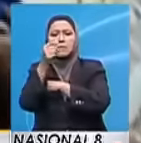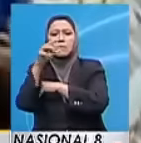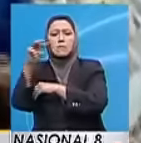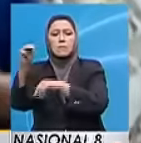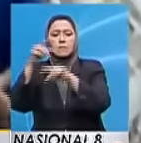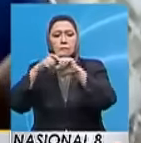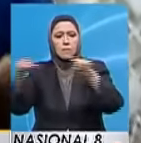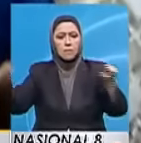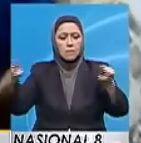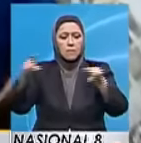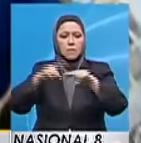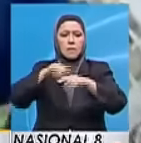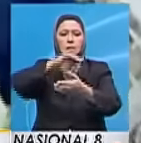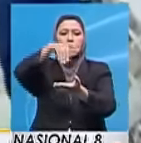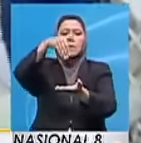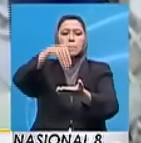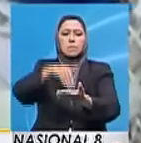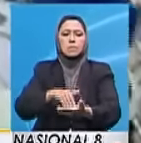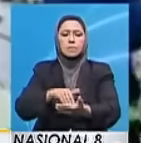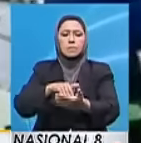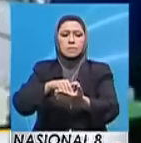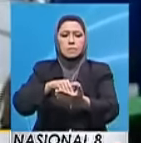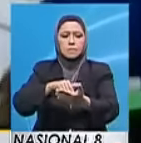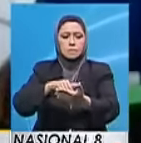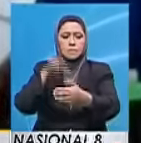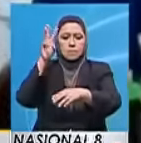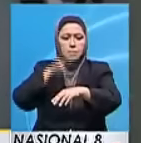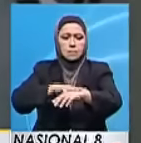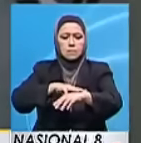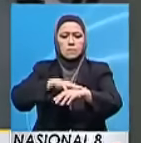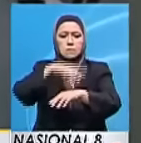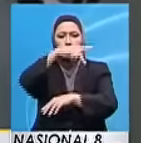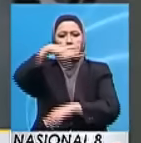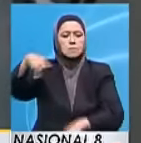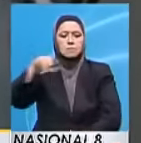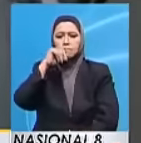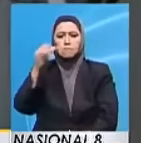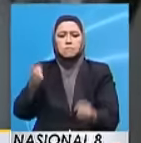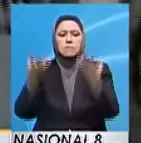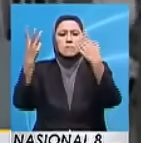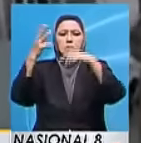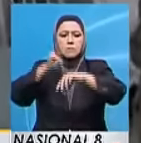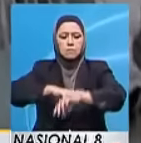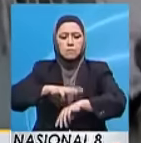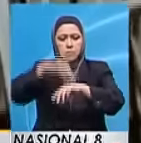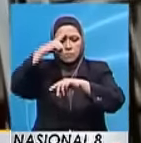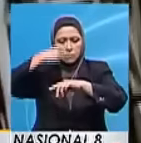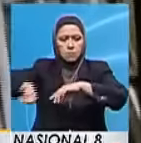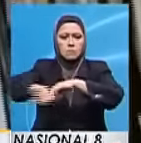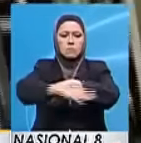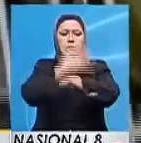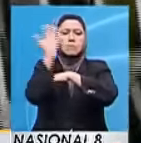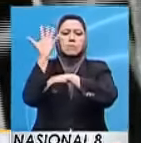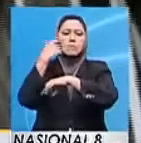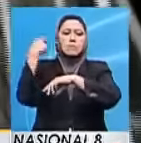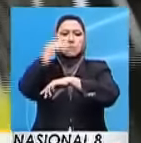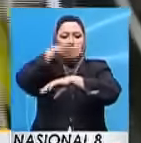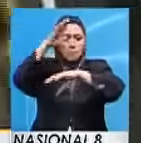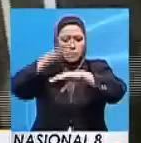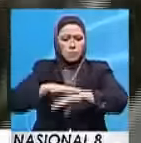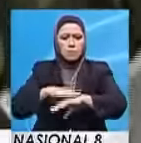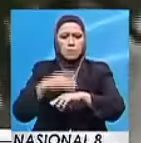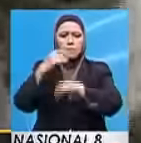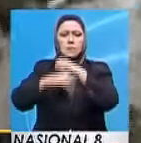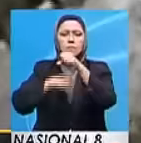Pasifik tidak mengeluarkan amaran tsunami Taiwan pernah dilanda gempa bumi kuat 6.3 magnitud pada Jun